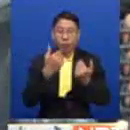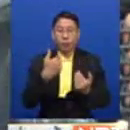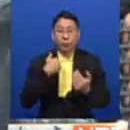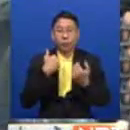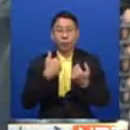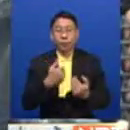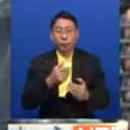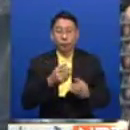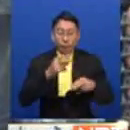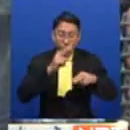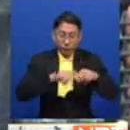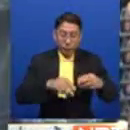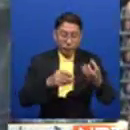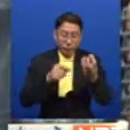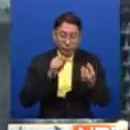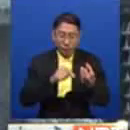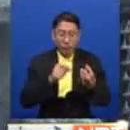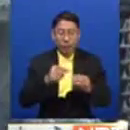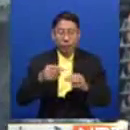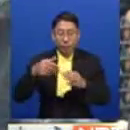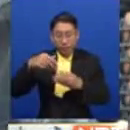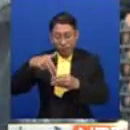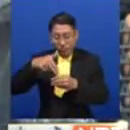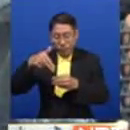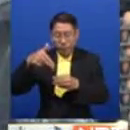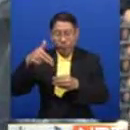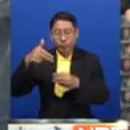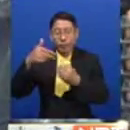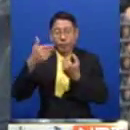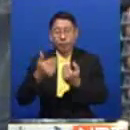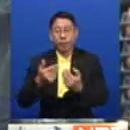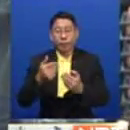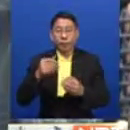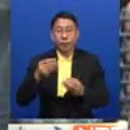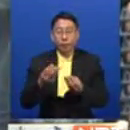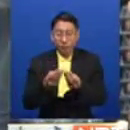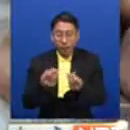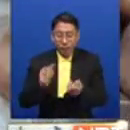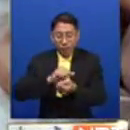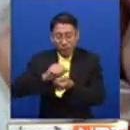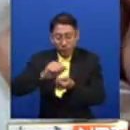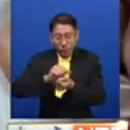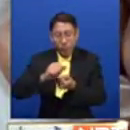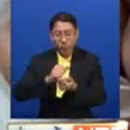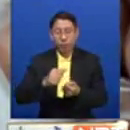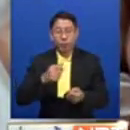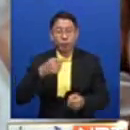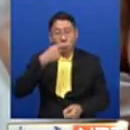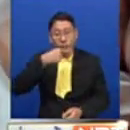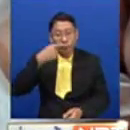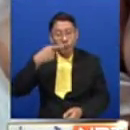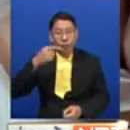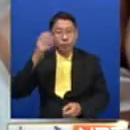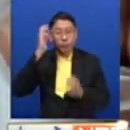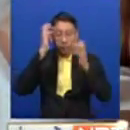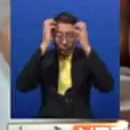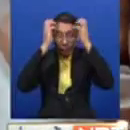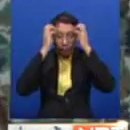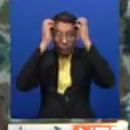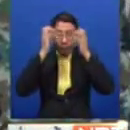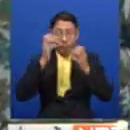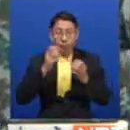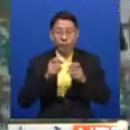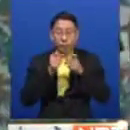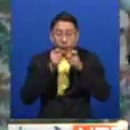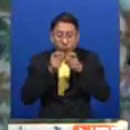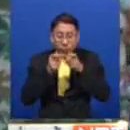ทั้งไข่ไก่น้ำมันพืชน้ำตาลทรายข้าวสารผงซักฟอกสบู่ยาสีฟันยาสระผมบะหมี่กึ่